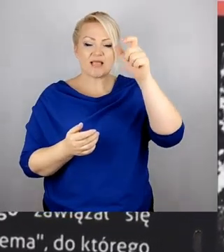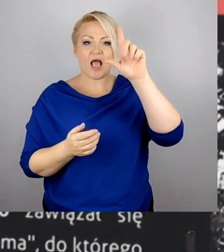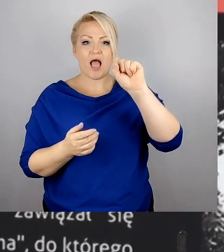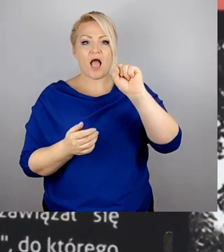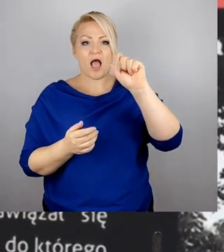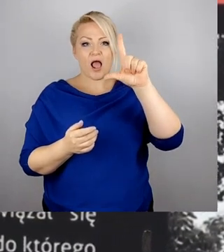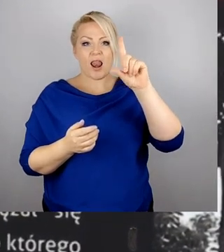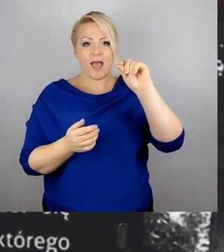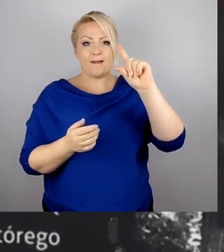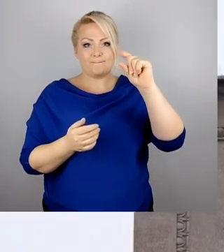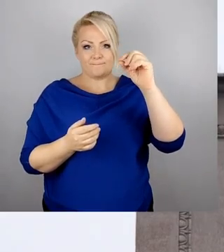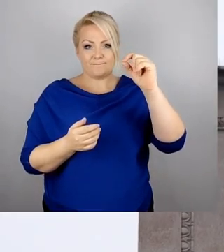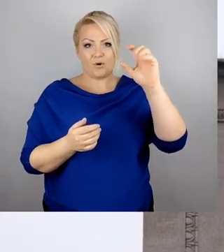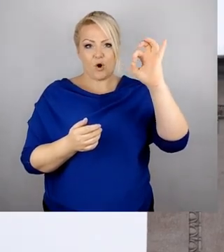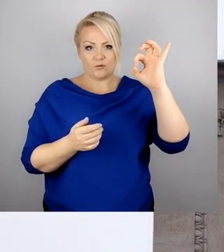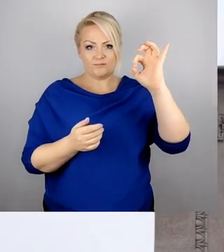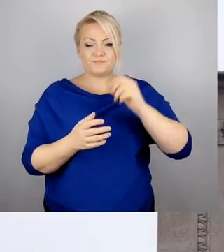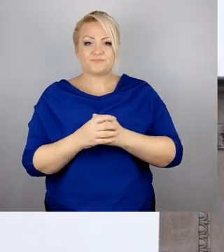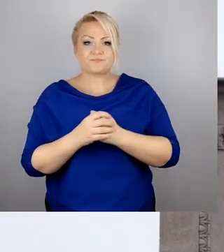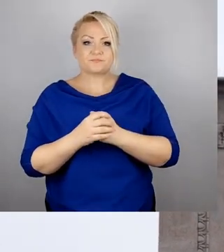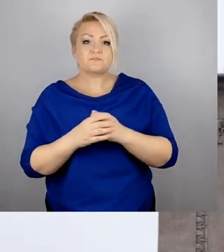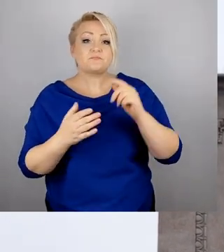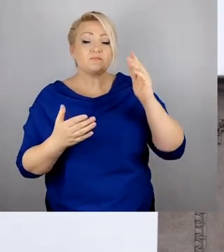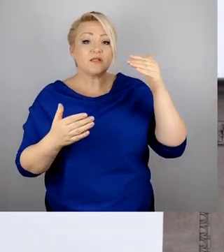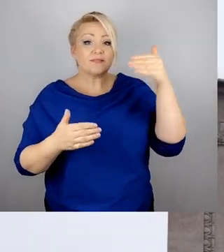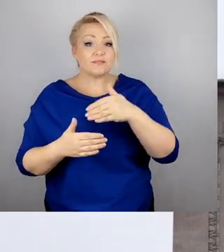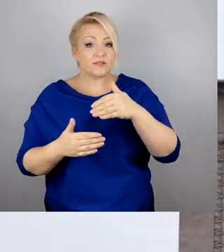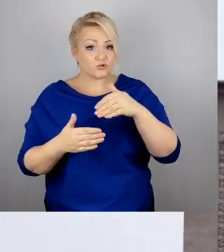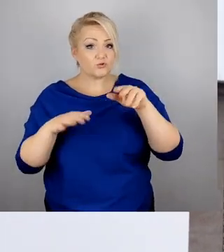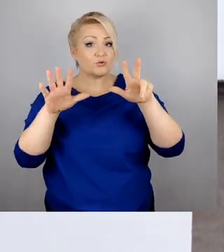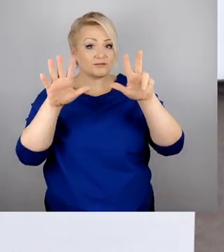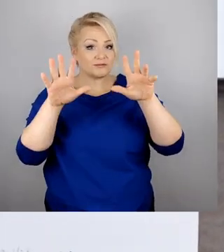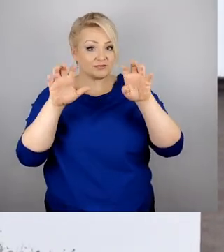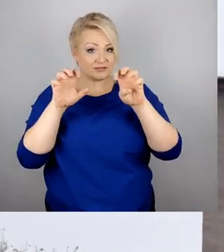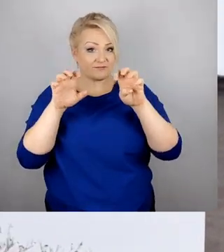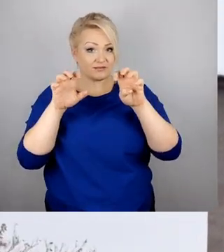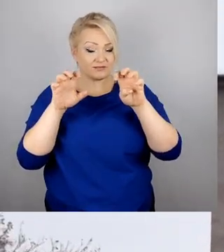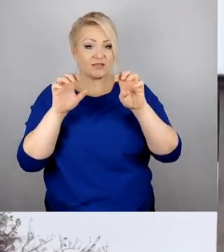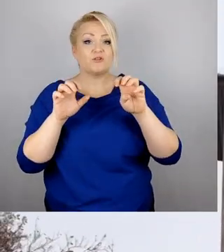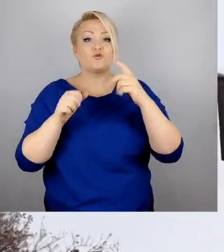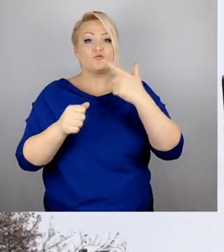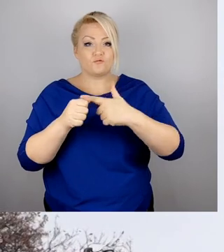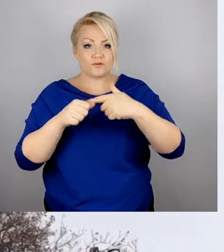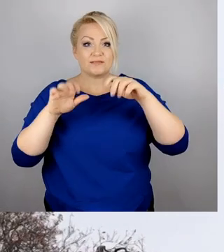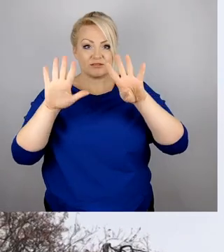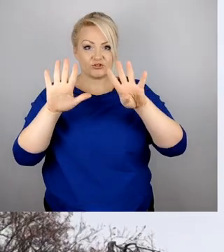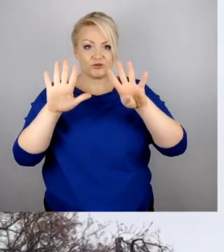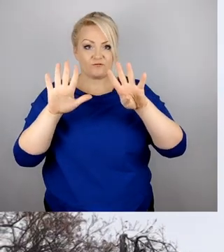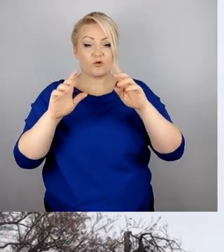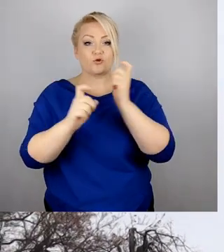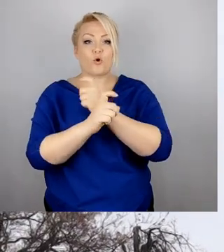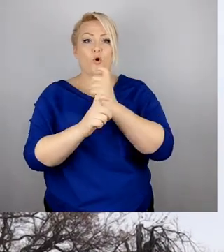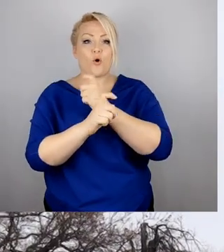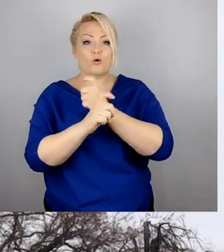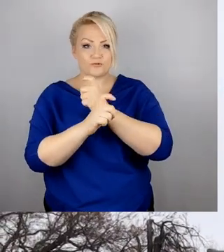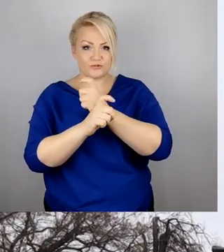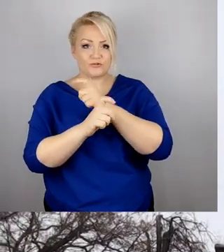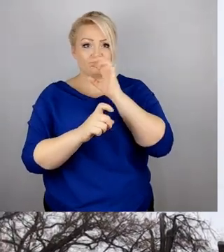na cmentarzu Waleppo. Szczątki Bema zostały sprowadzone do odrodzonego państwa polskiego w